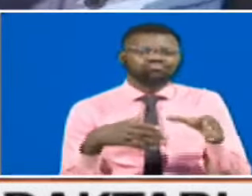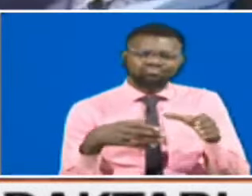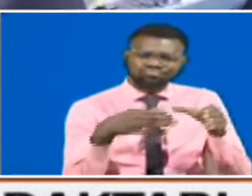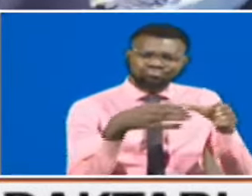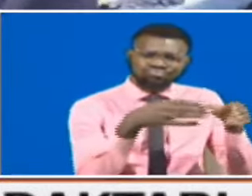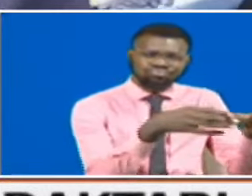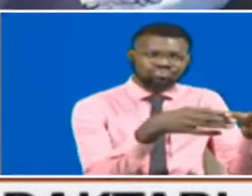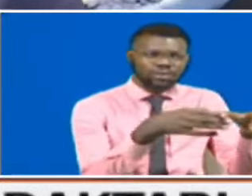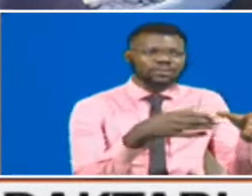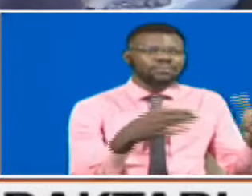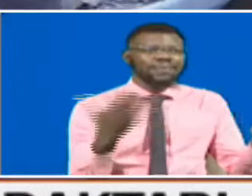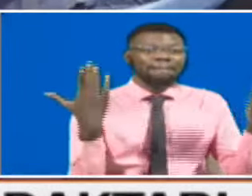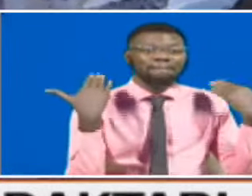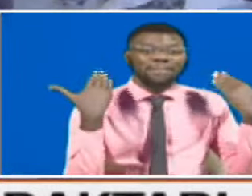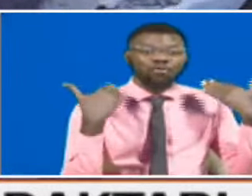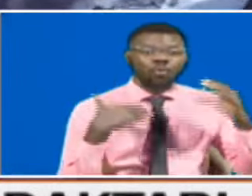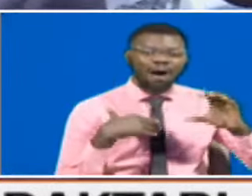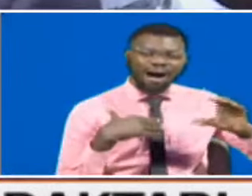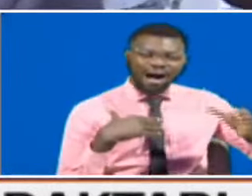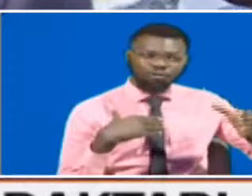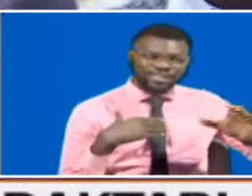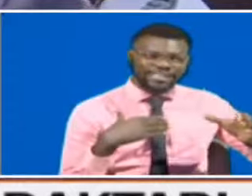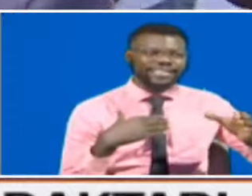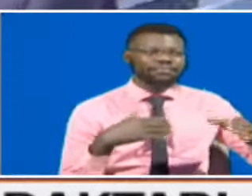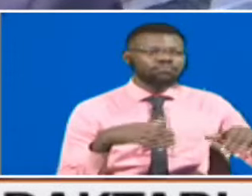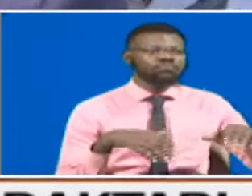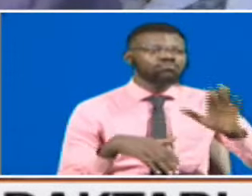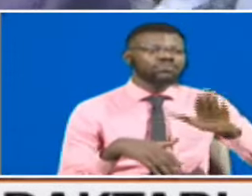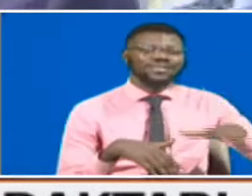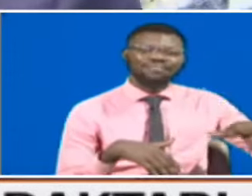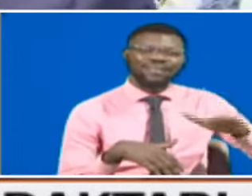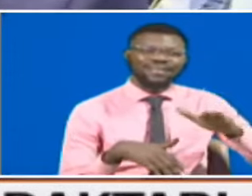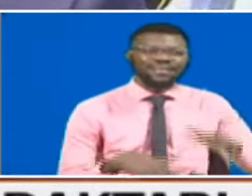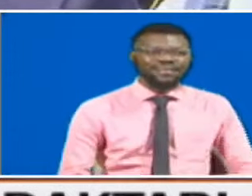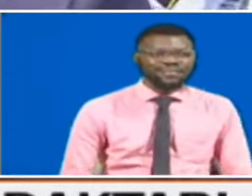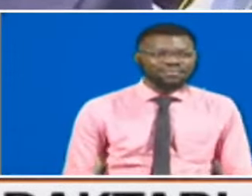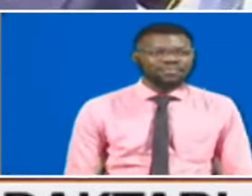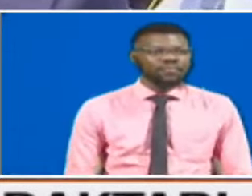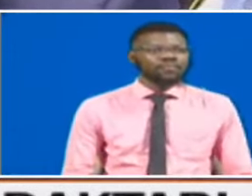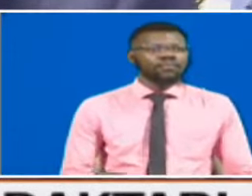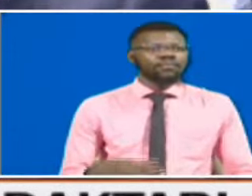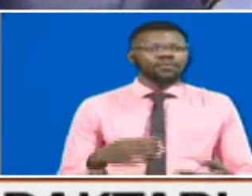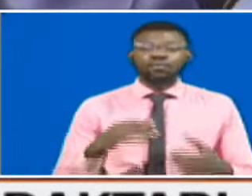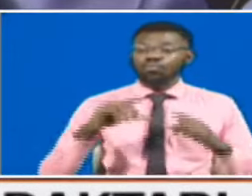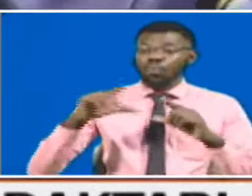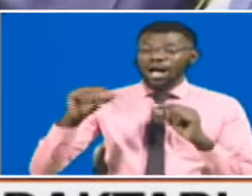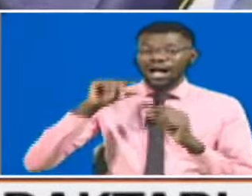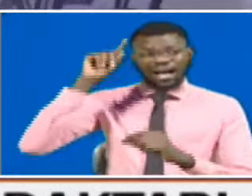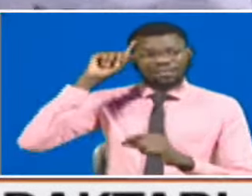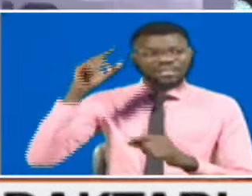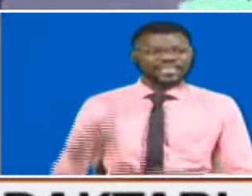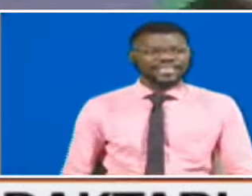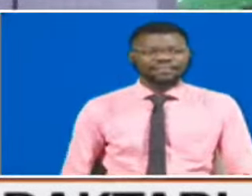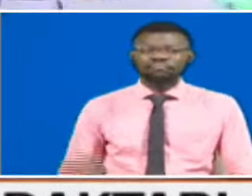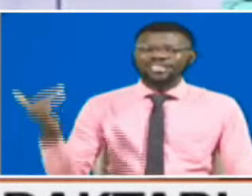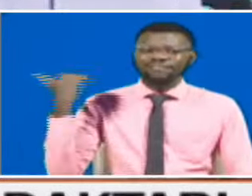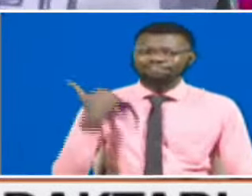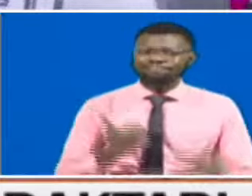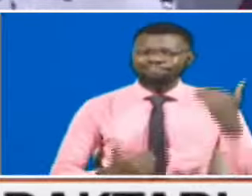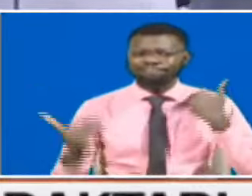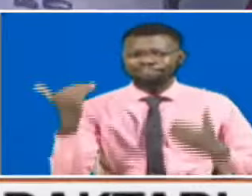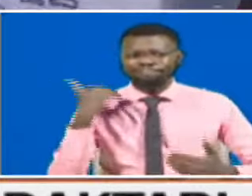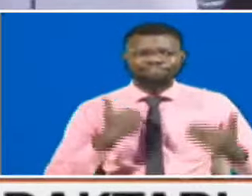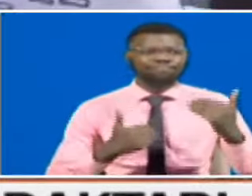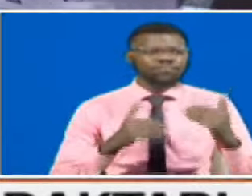Meru. Tunataka kuambia serikali ilianza kuguza madaktari kichwa, this is by